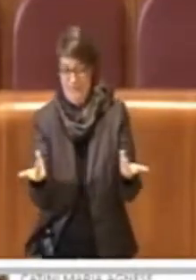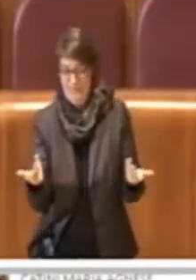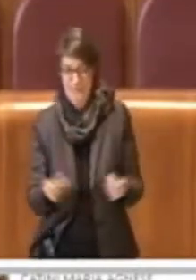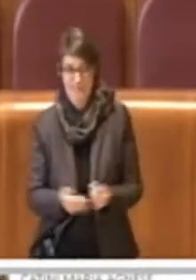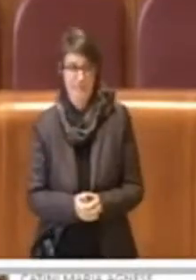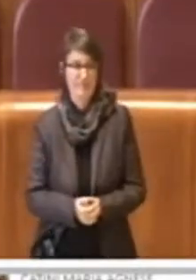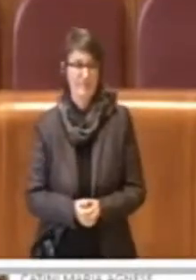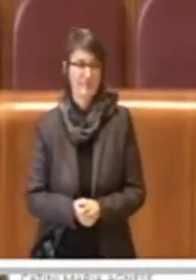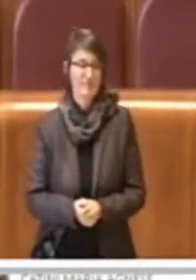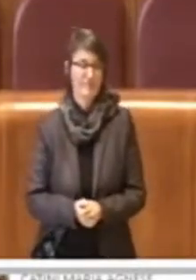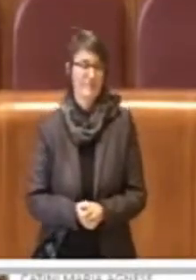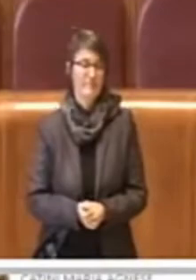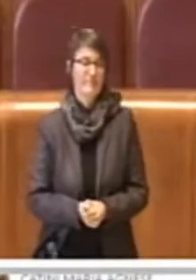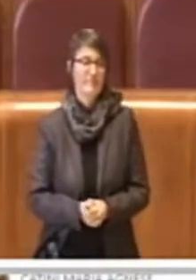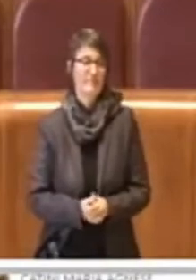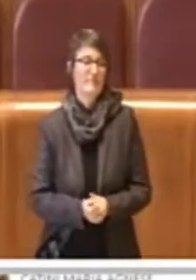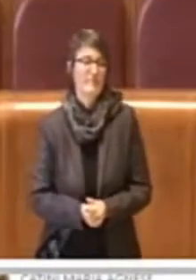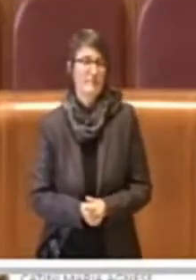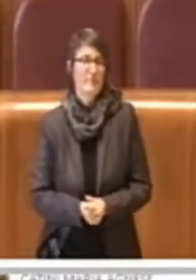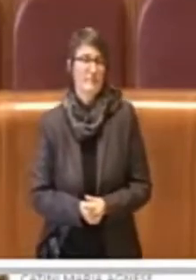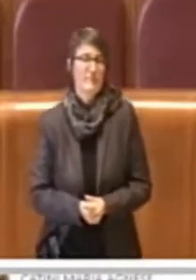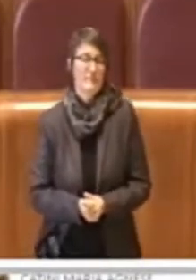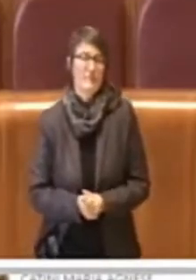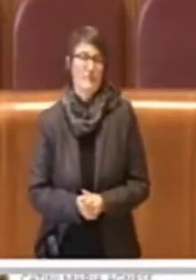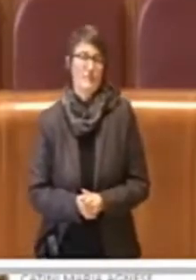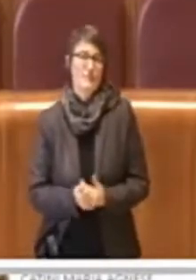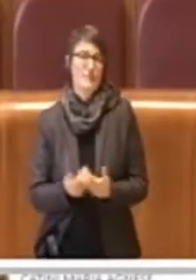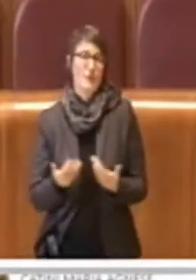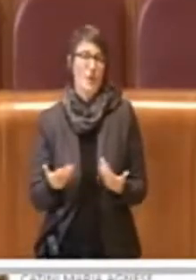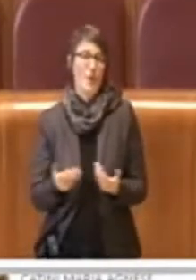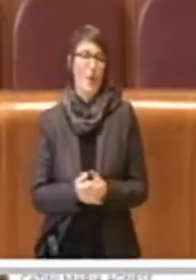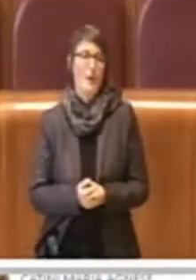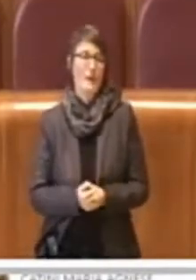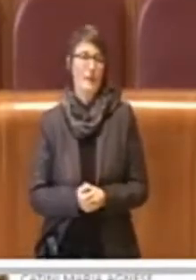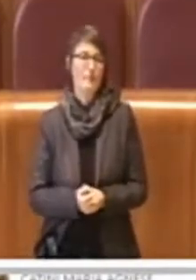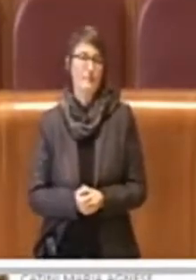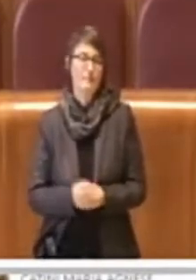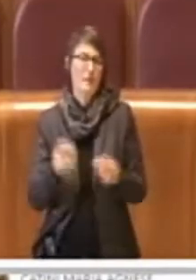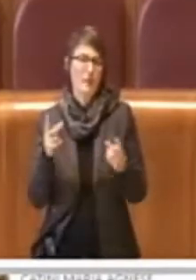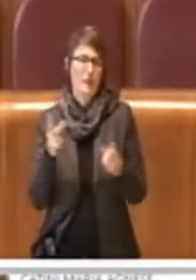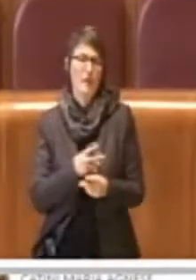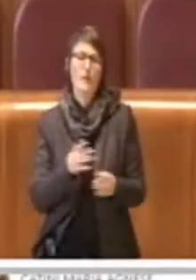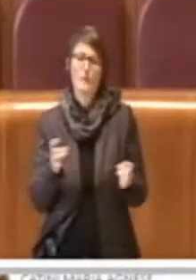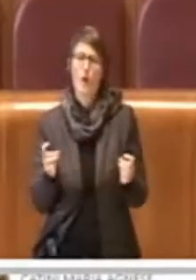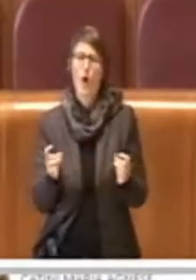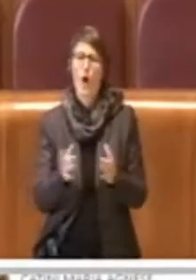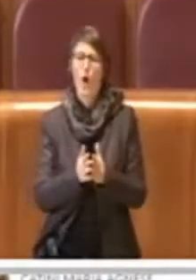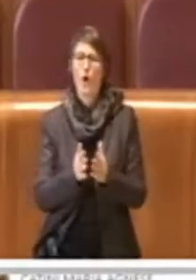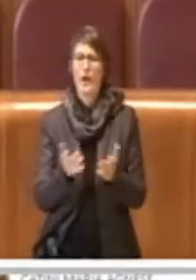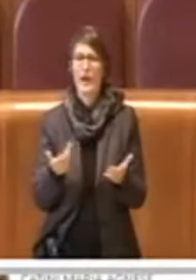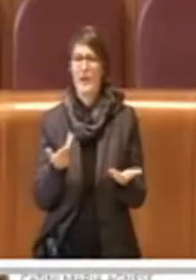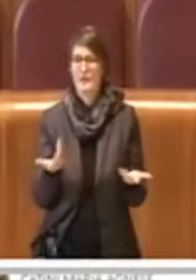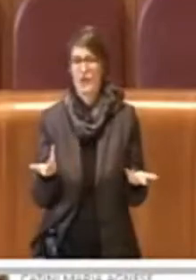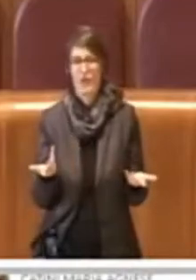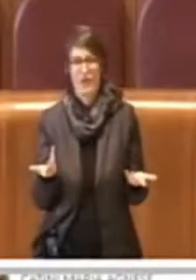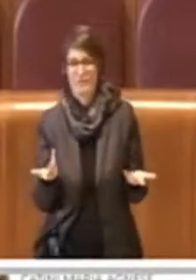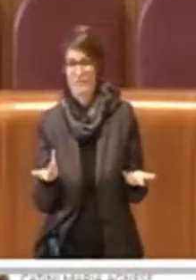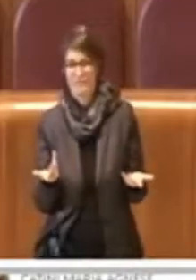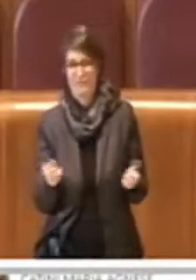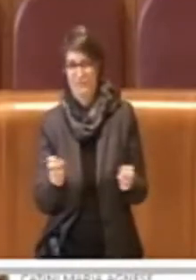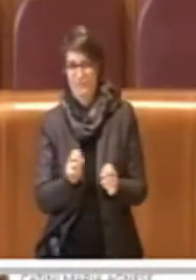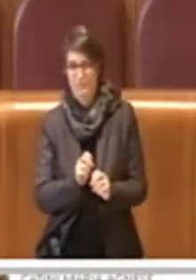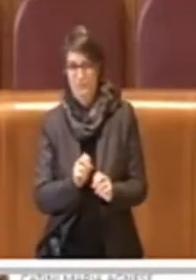manifestata in questi giorni. Per cui su questo si è persa un'ottima occasione, anche perché in questo momento si